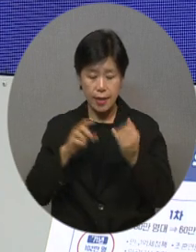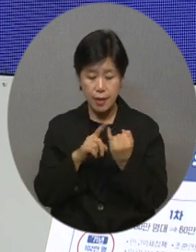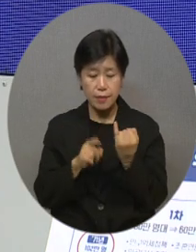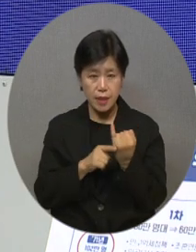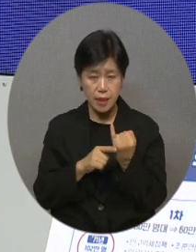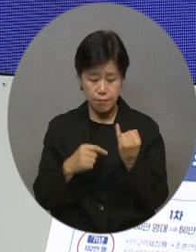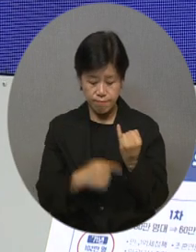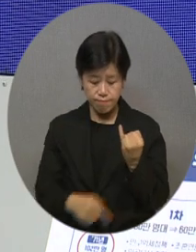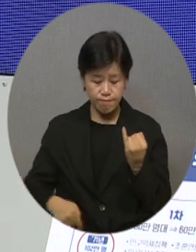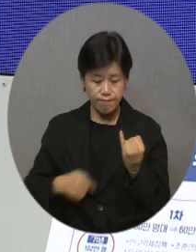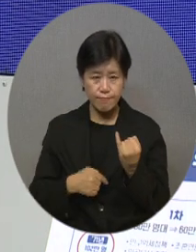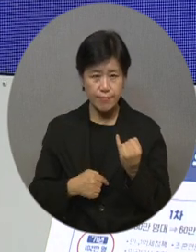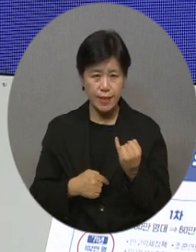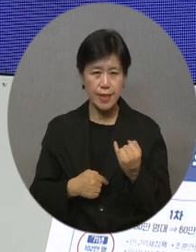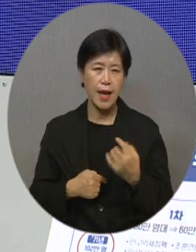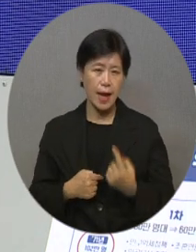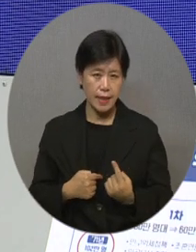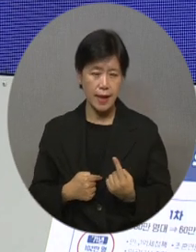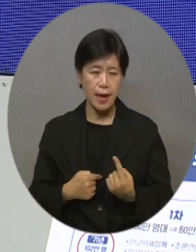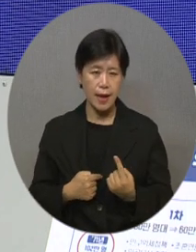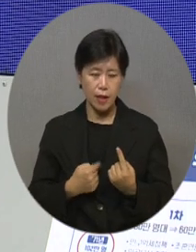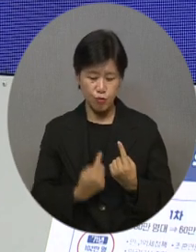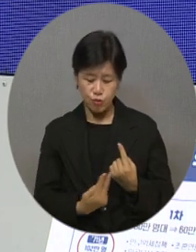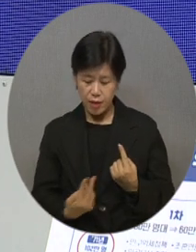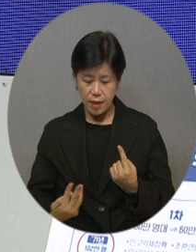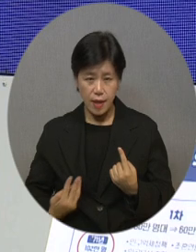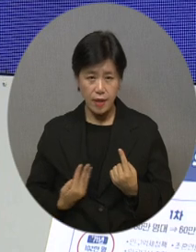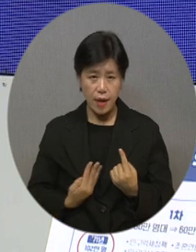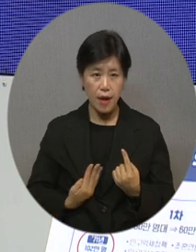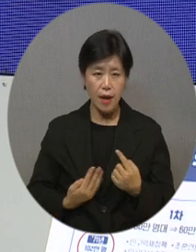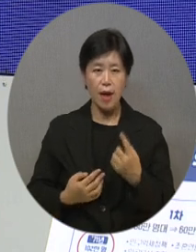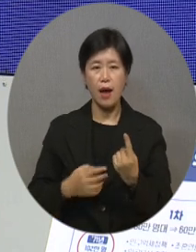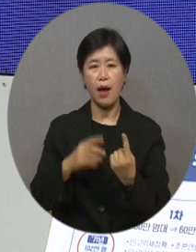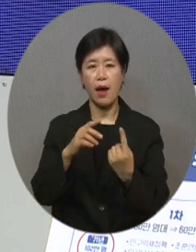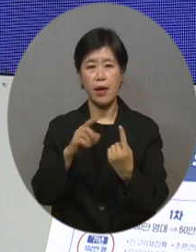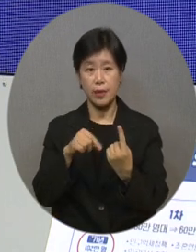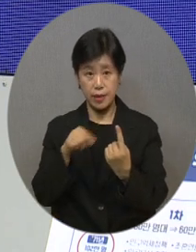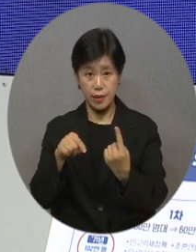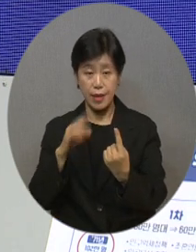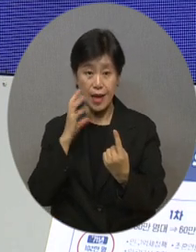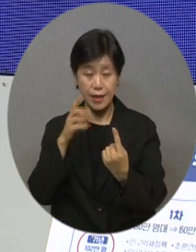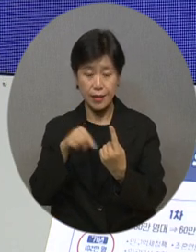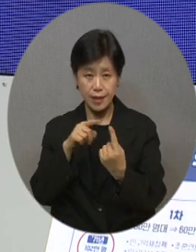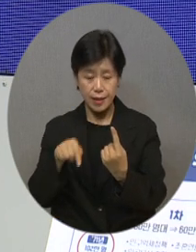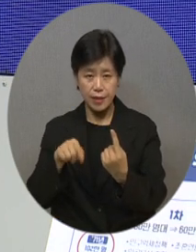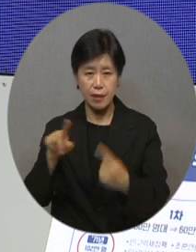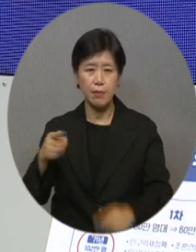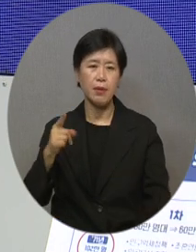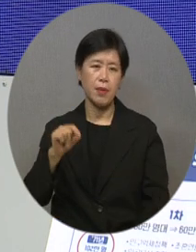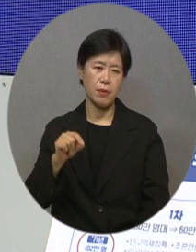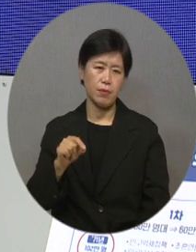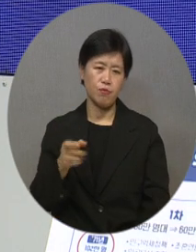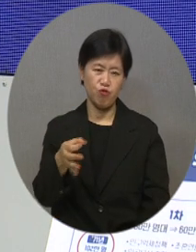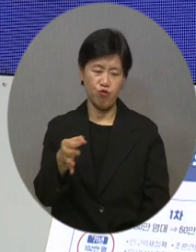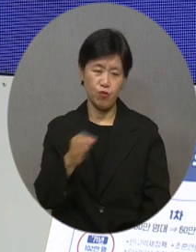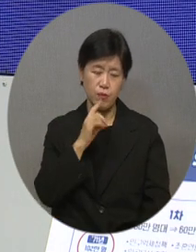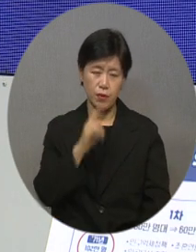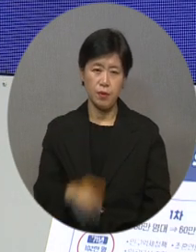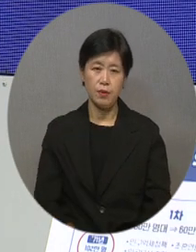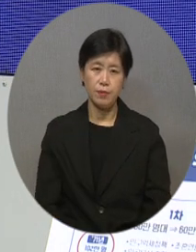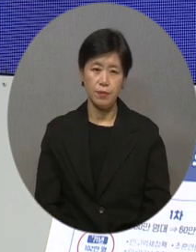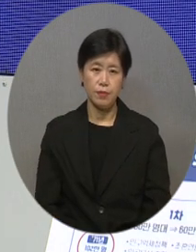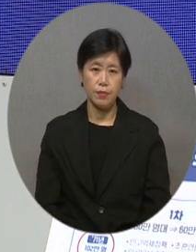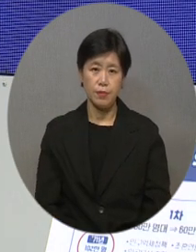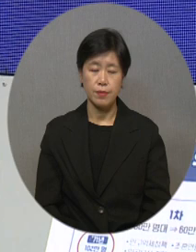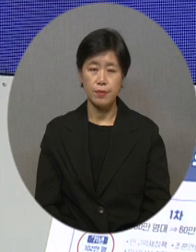드리자 해가지고 애 하나당 100만 원으로 이렇게 돼 있습니다. 예. 그러니까 지난번에 그 아이를 4명에 한 번에 낳은 그 부부 같은 경우에는